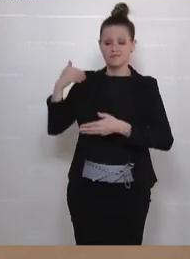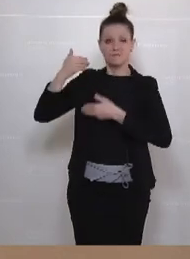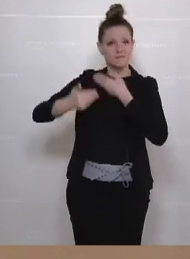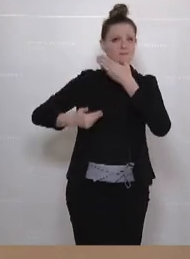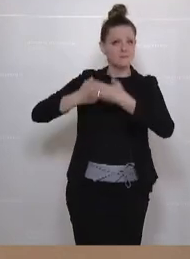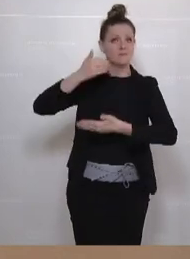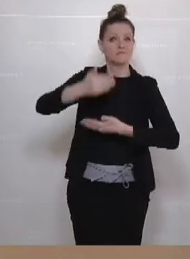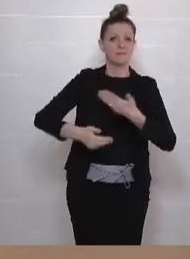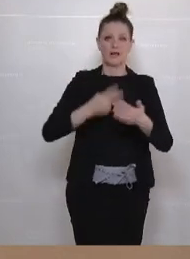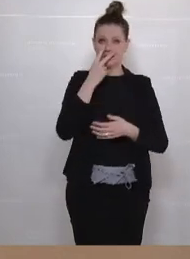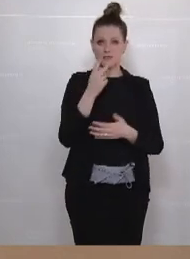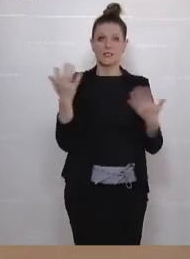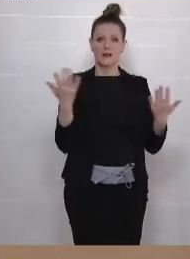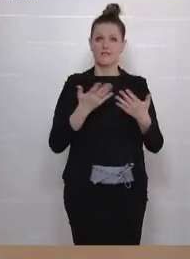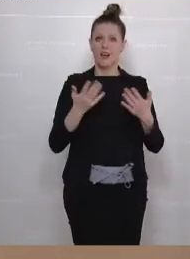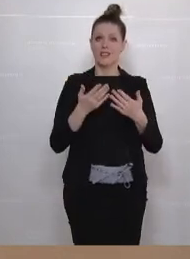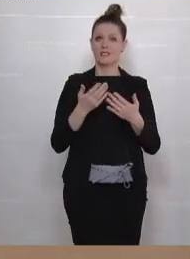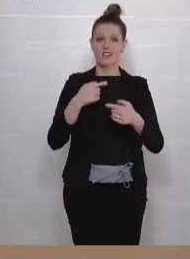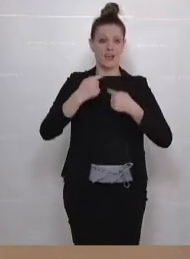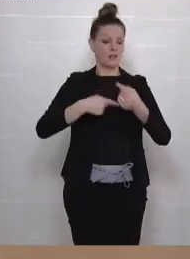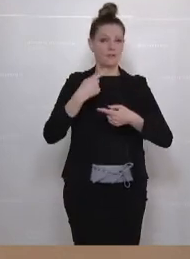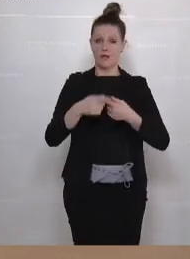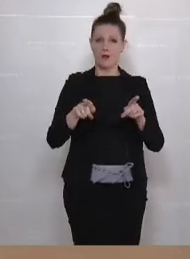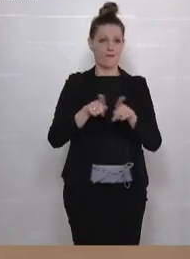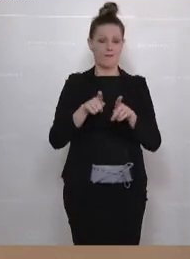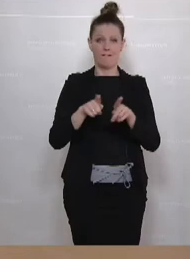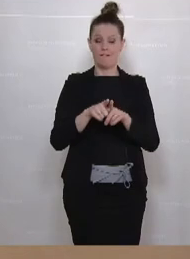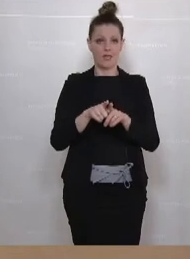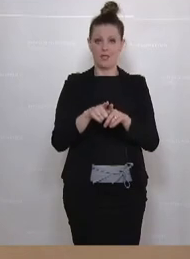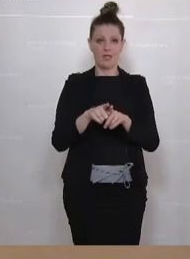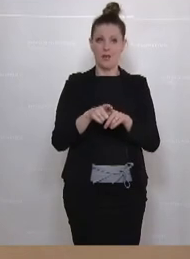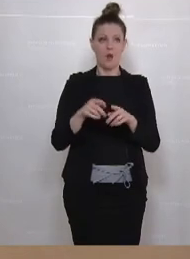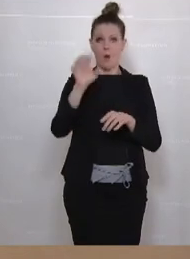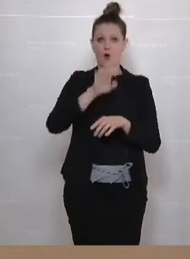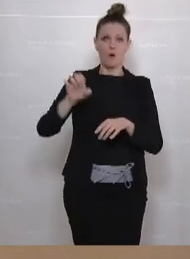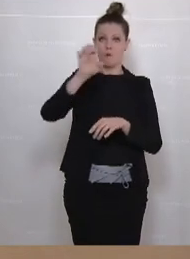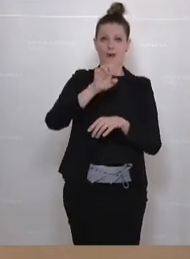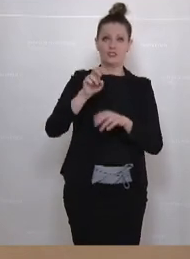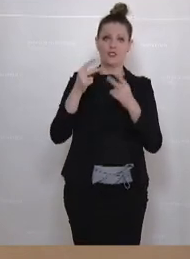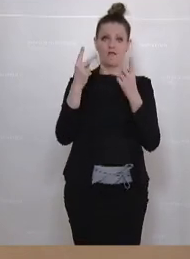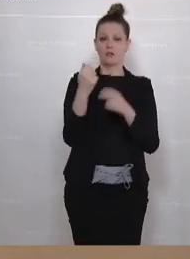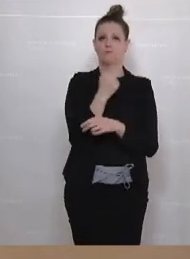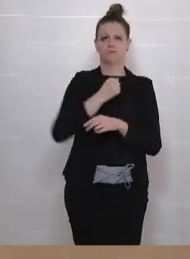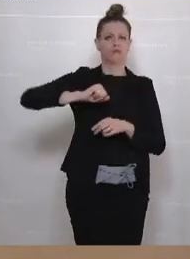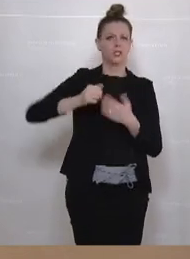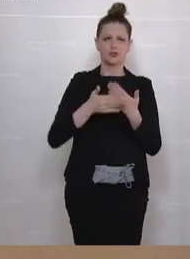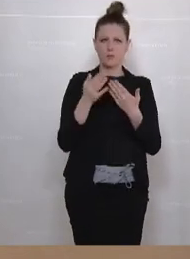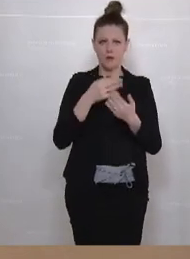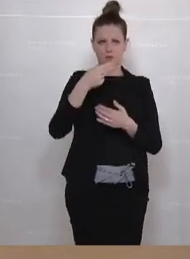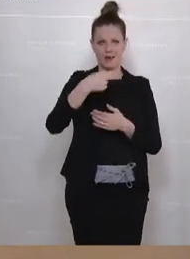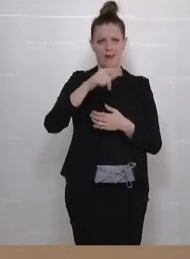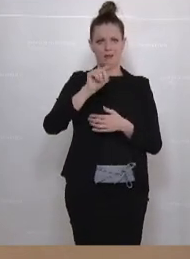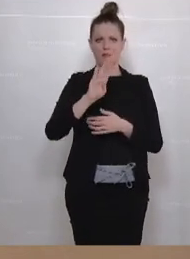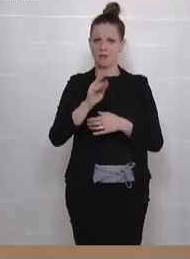sozusagen Entwicklungen, die wirklich ein Schlag ins Gesicht sind der europäischen Wertegemeinschaft. HDP-Verbot wurde erwähnt. Sie haben